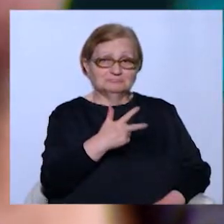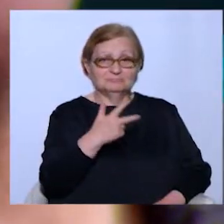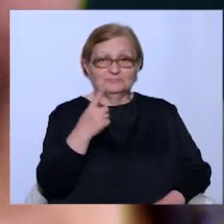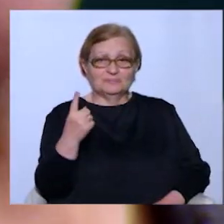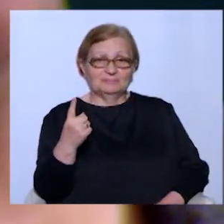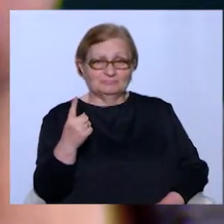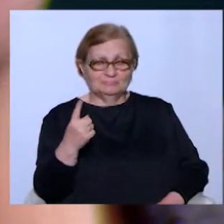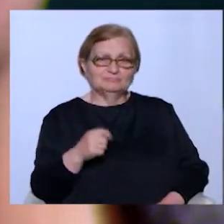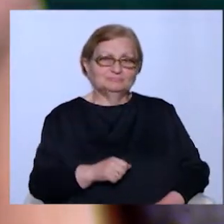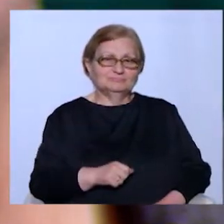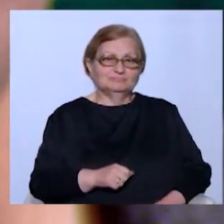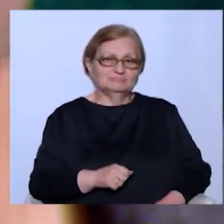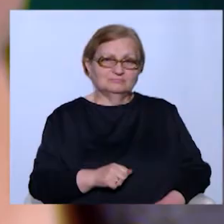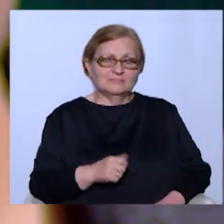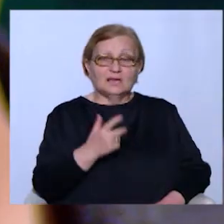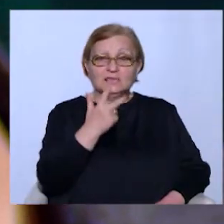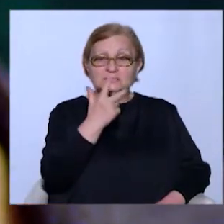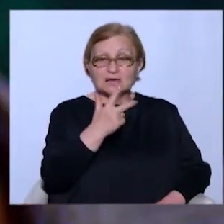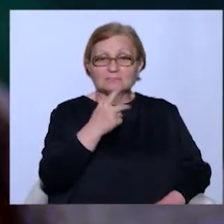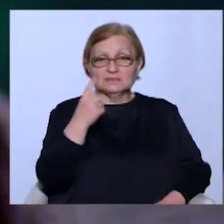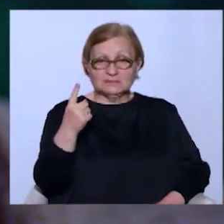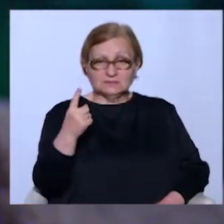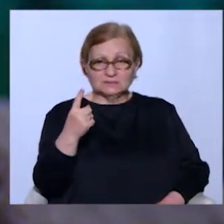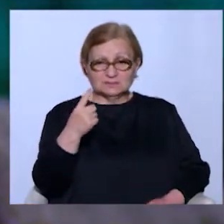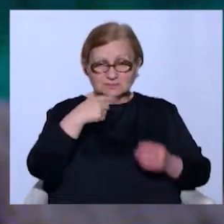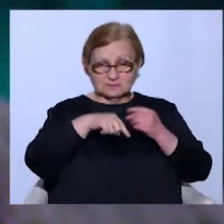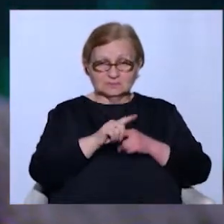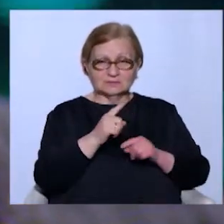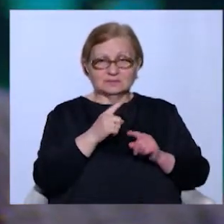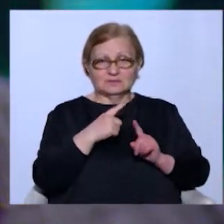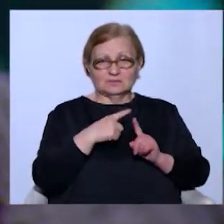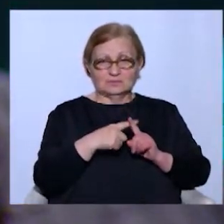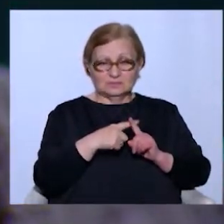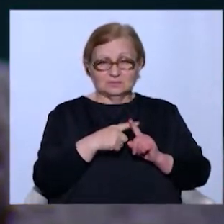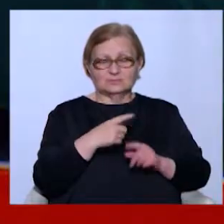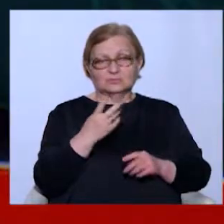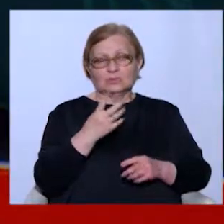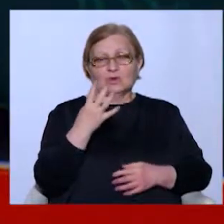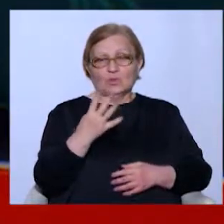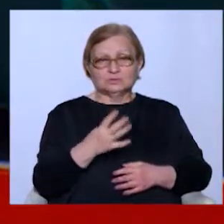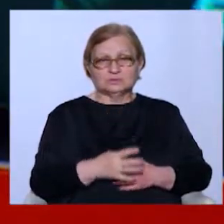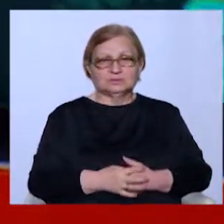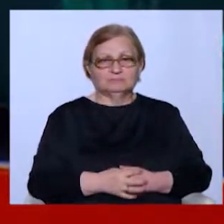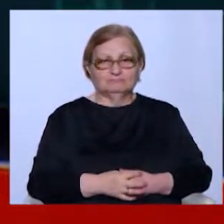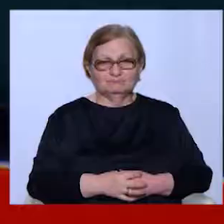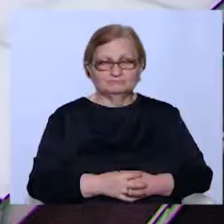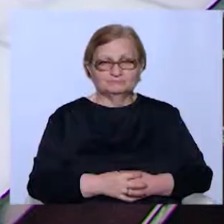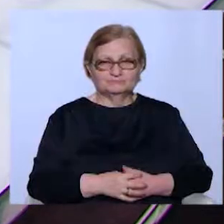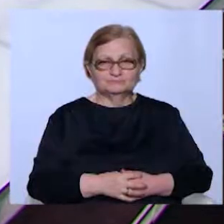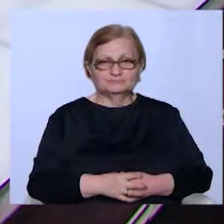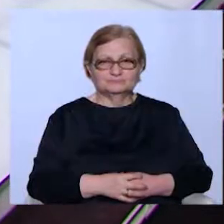სამიანი და ერთიანი. სამი და ერთი. ესე იგი ერთად არის ოთხი.